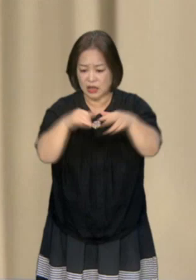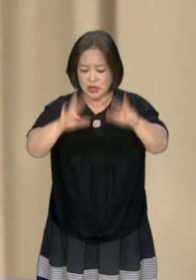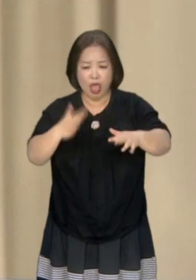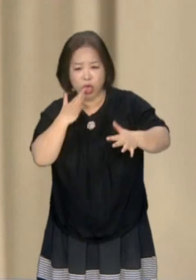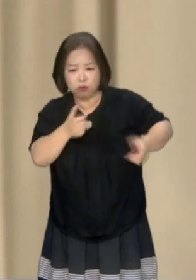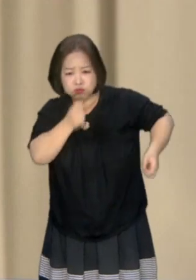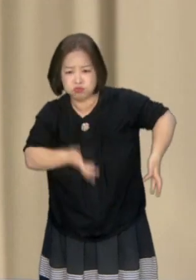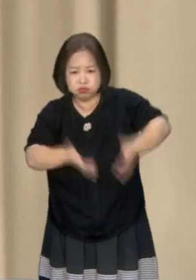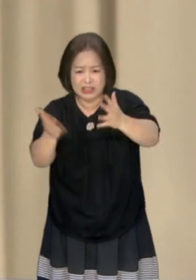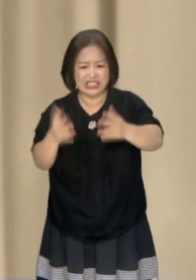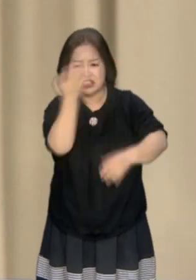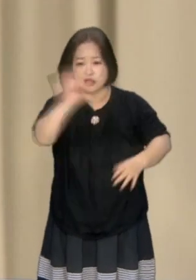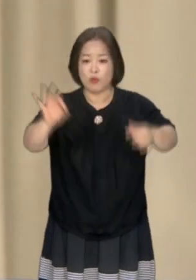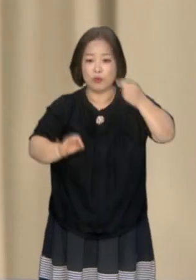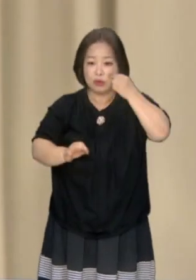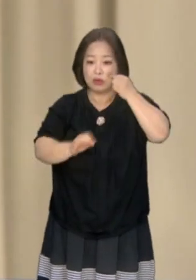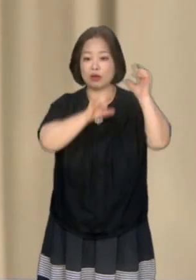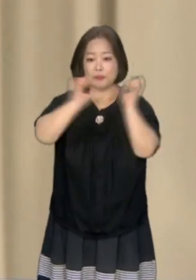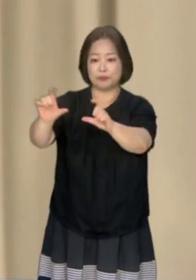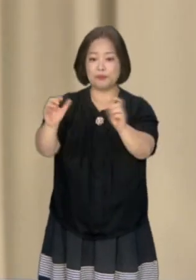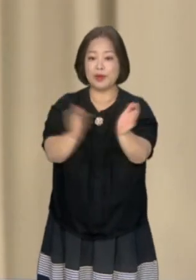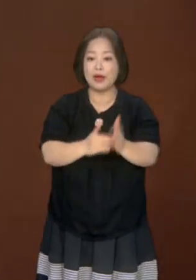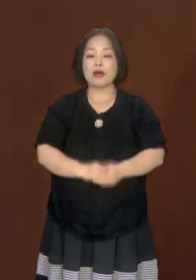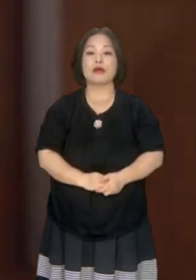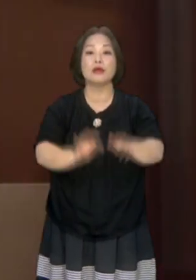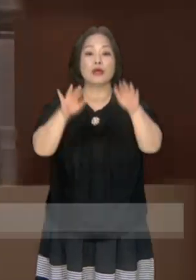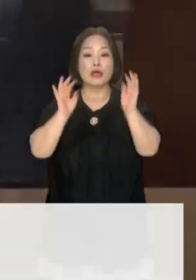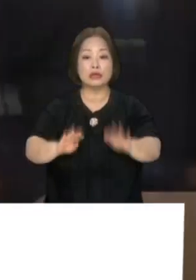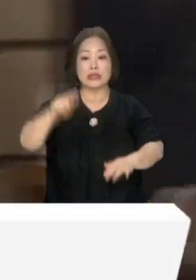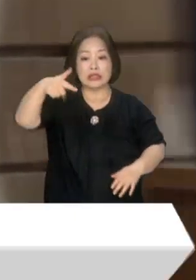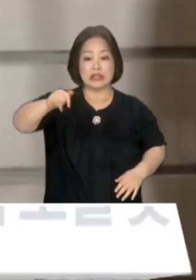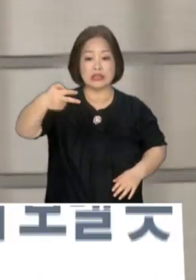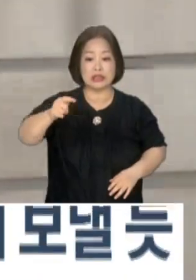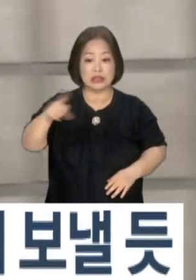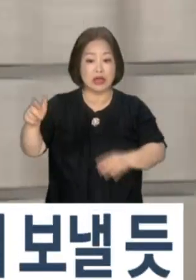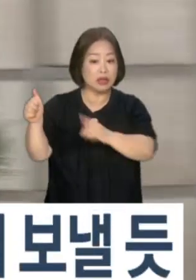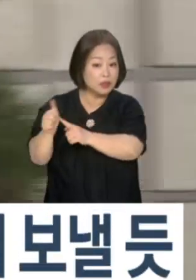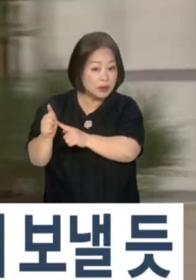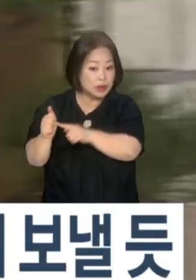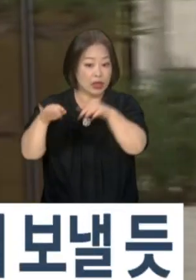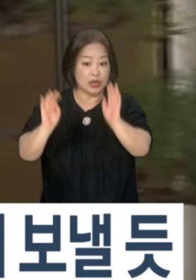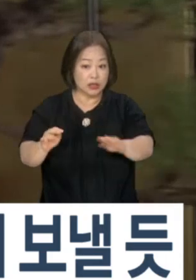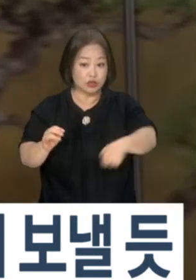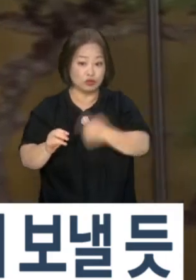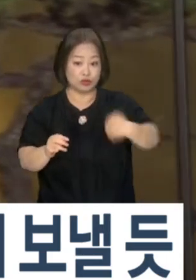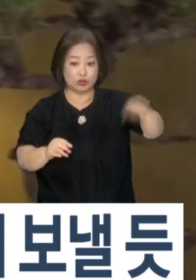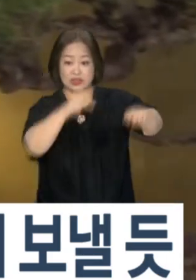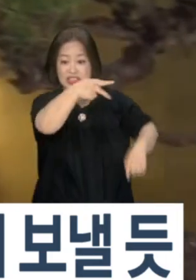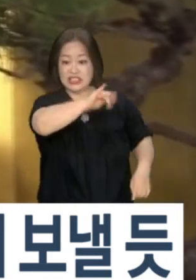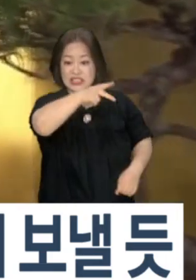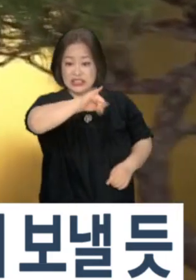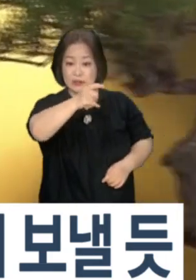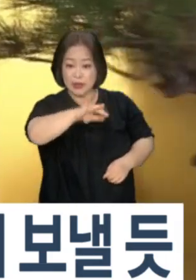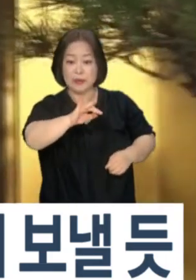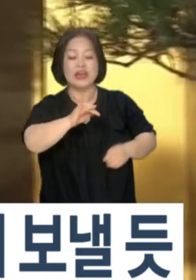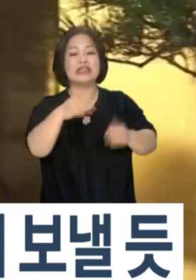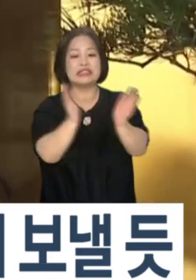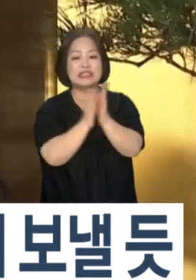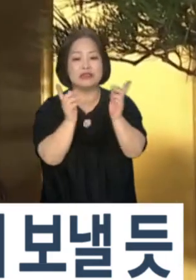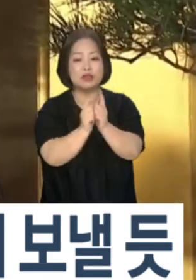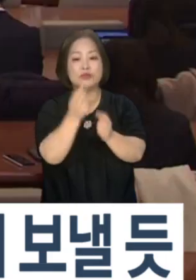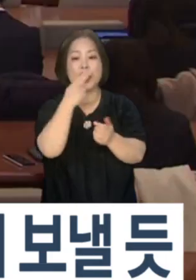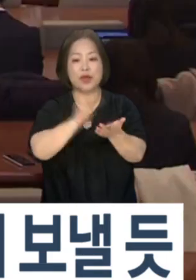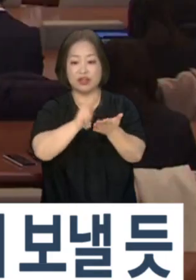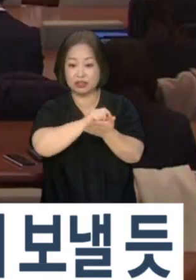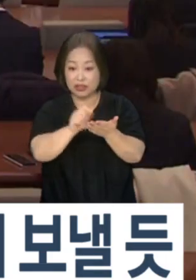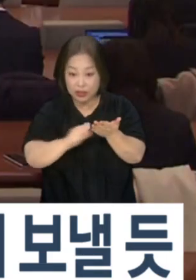뜻을 거듭 밝혀왔습니다. 이런 가운데 기시다 총리는 시진핑 주석에게 보낼 친서를 다음 주